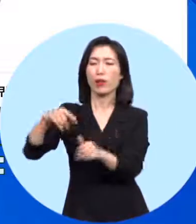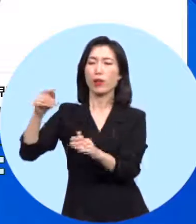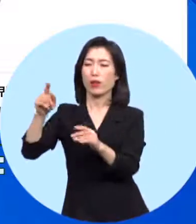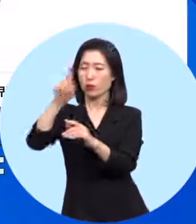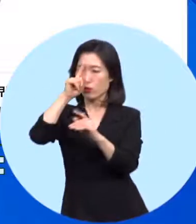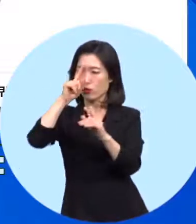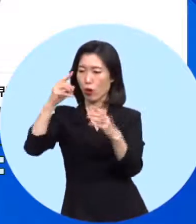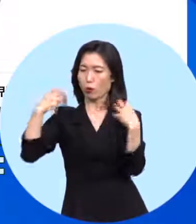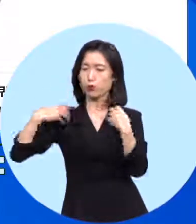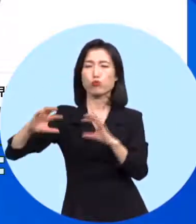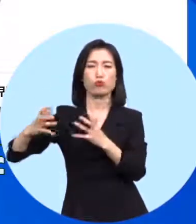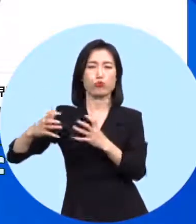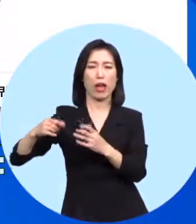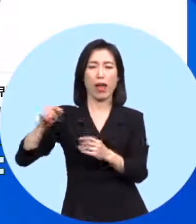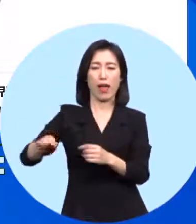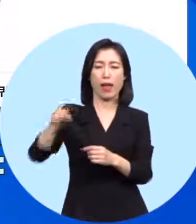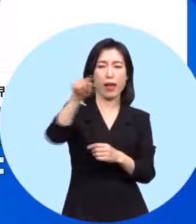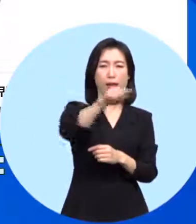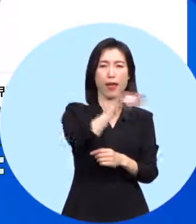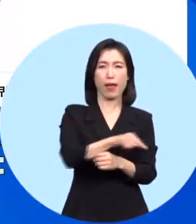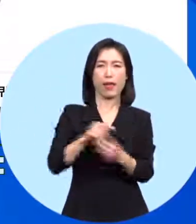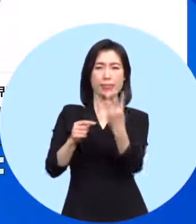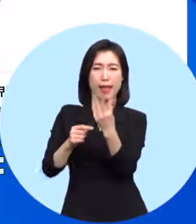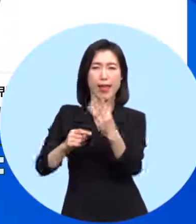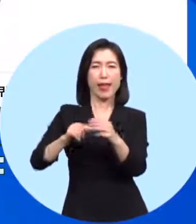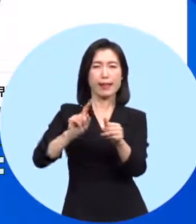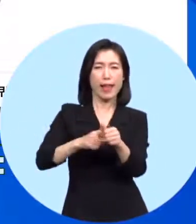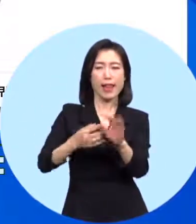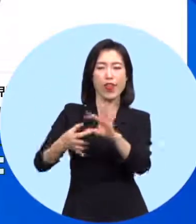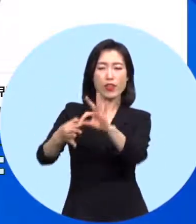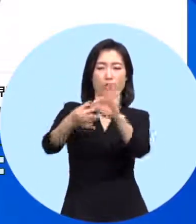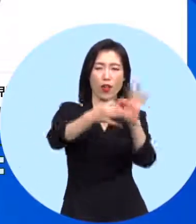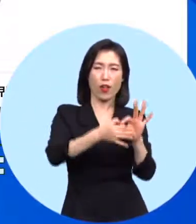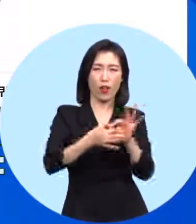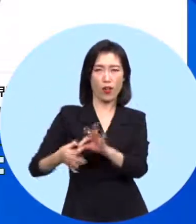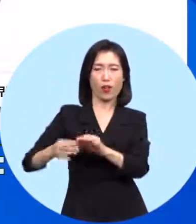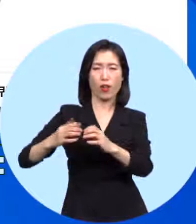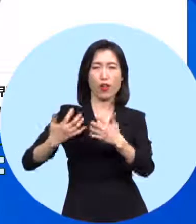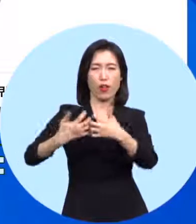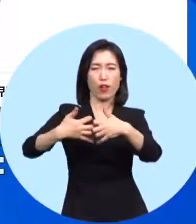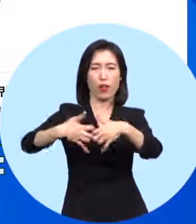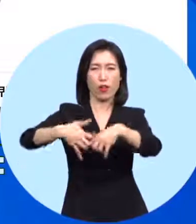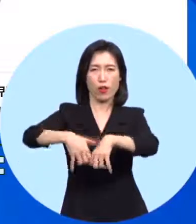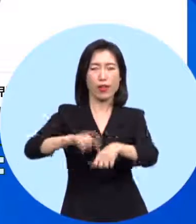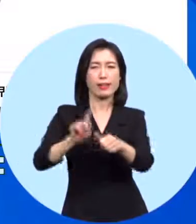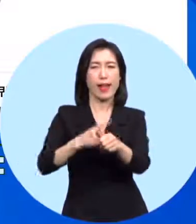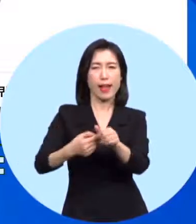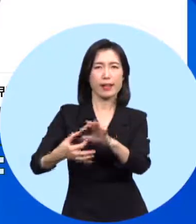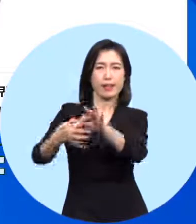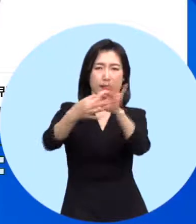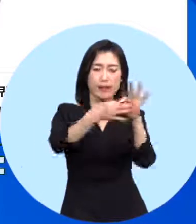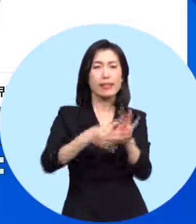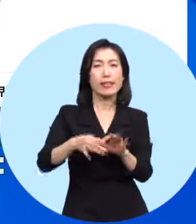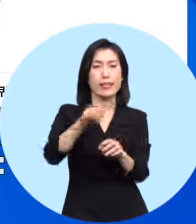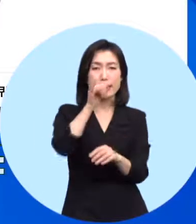세 톱니바퀴가 함께 돌아가야지만은 학습은 가능하다.